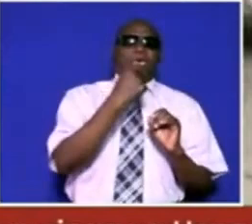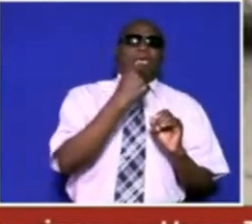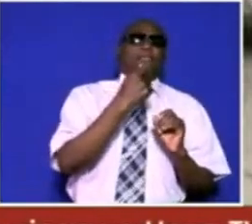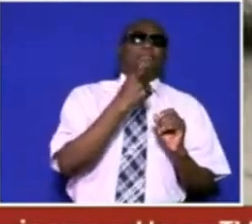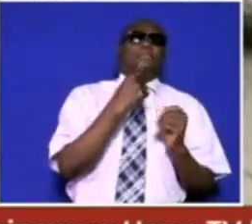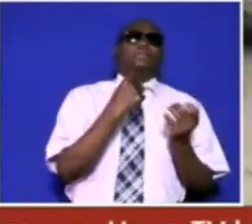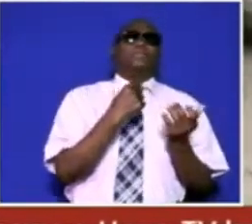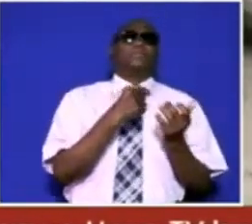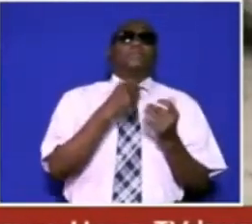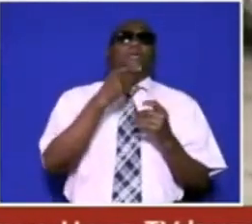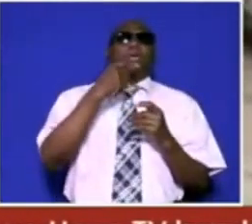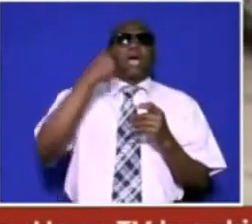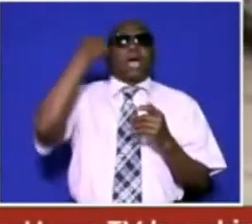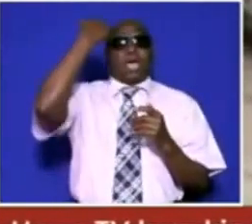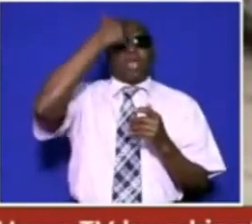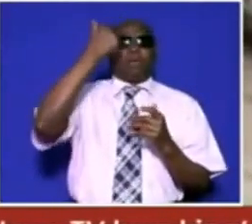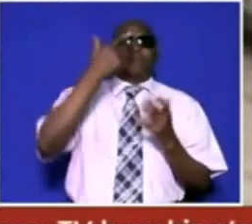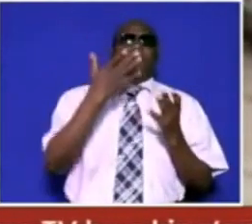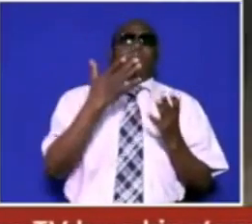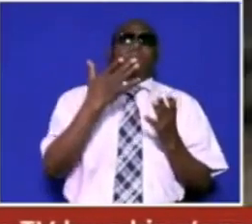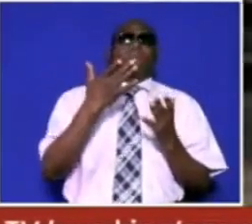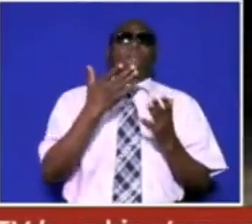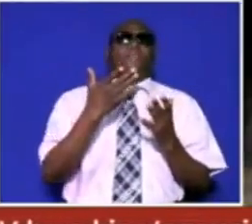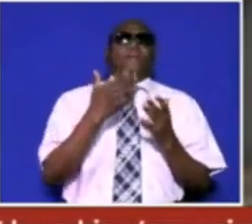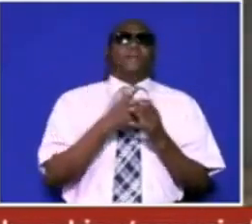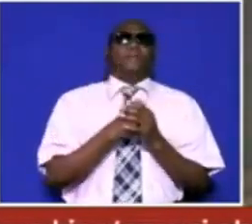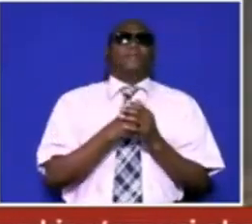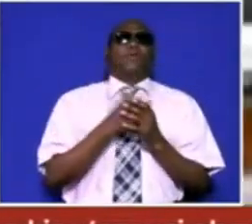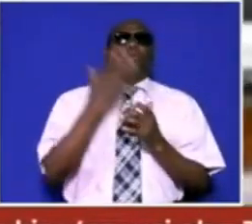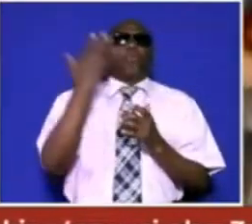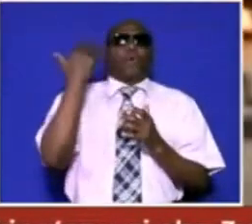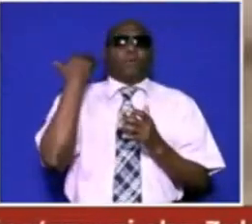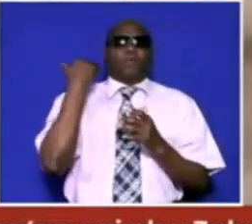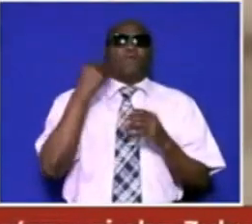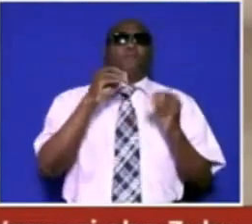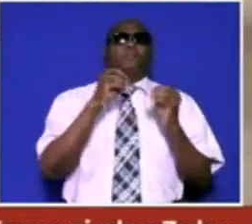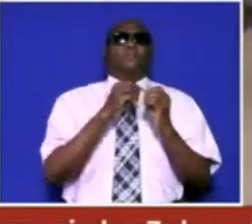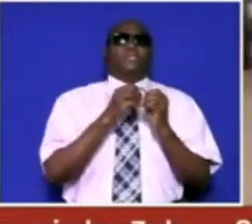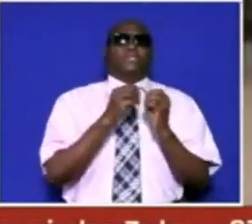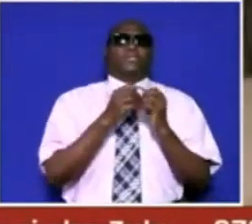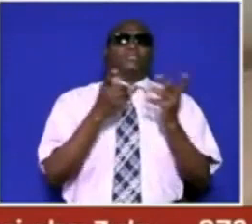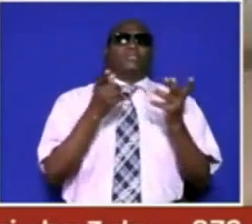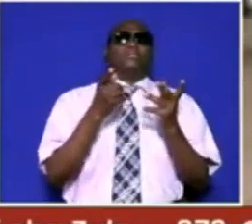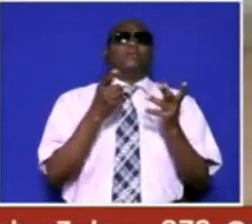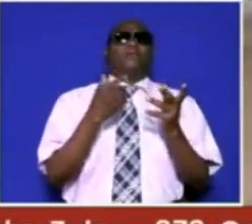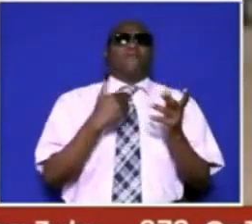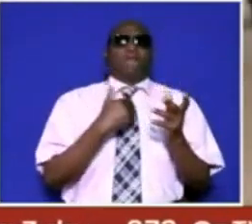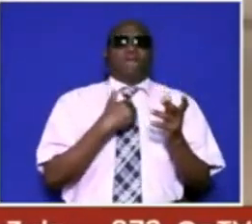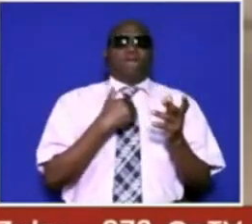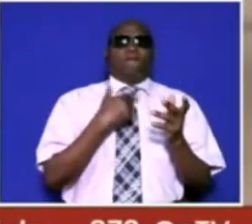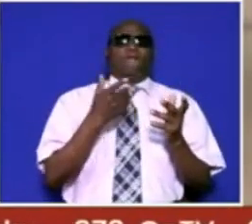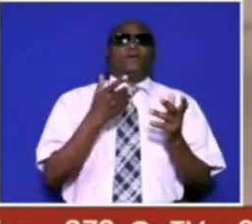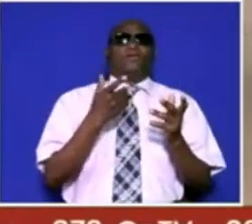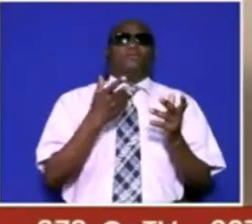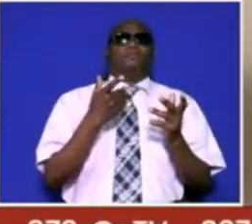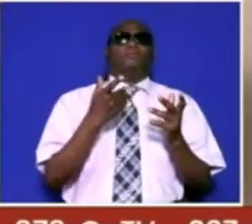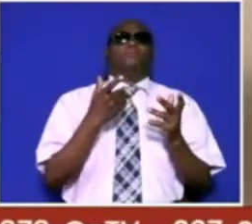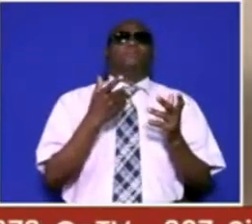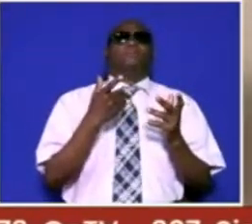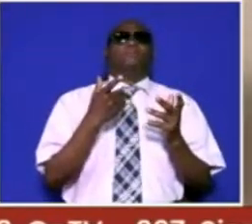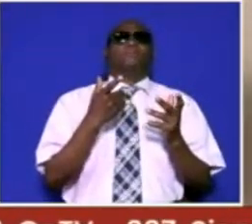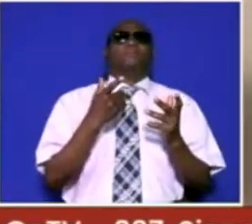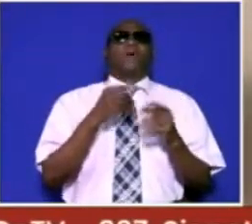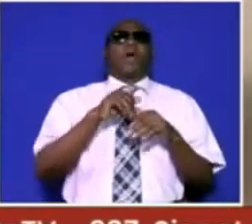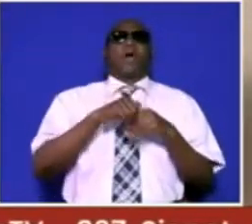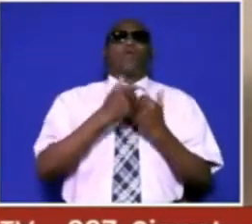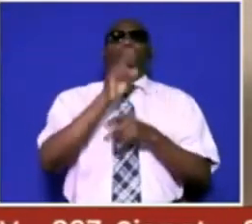za warabuni, kulingana na muktasari wa mkutano ambapo uamuzi ulichukuliwa wa kukoma kutumia bidhaa za petroli za